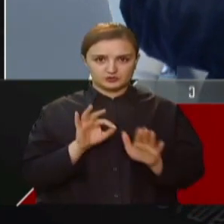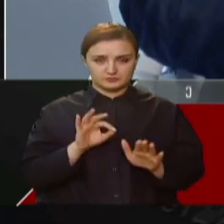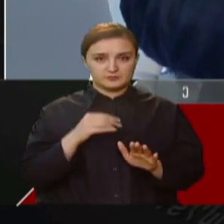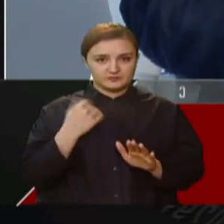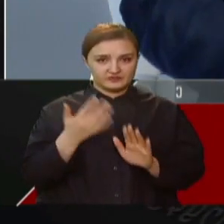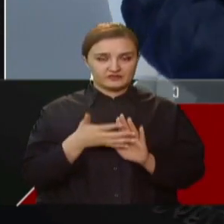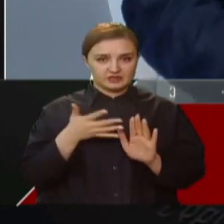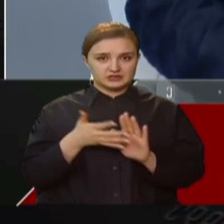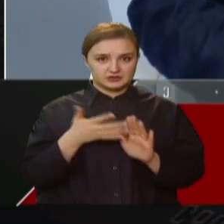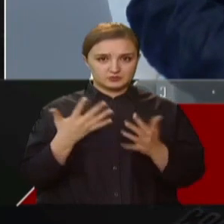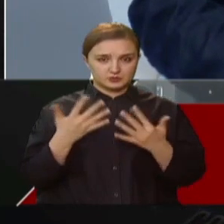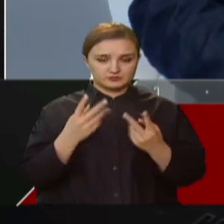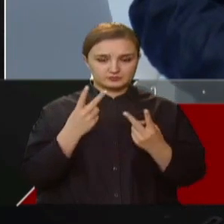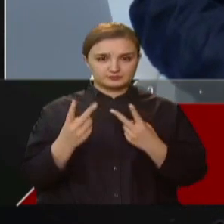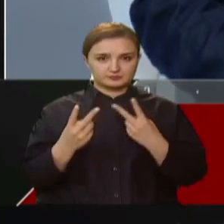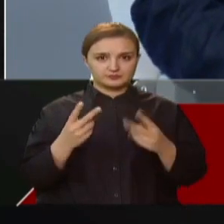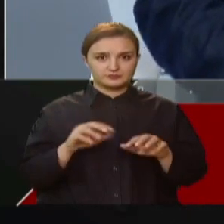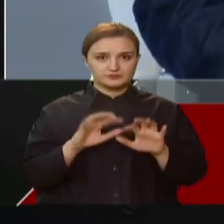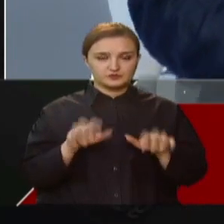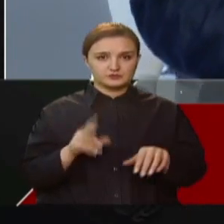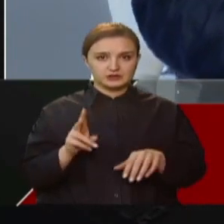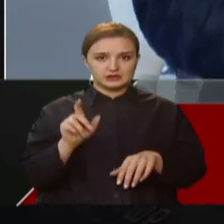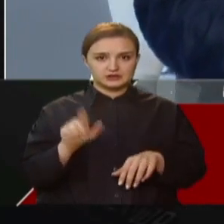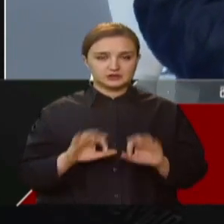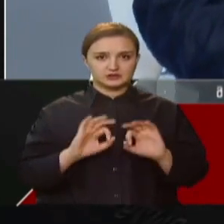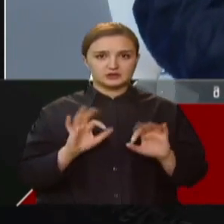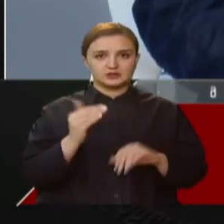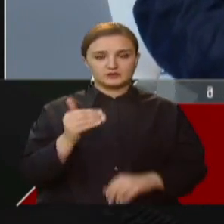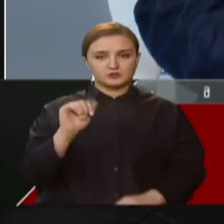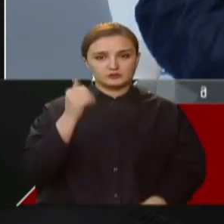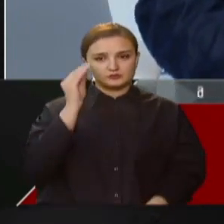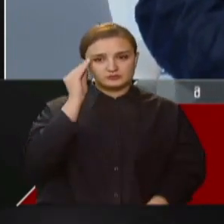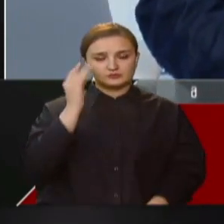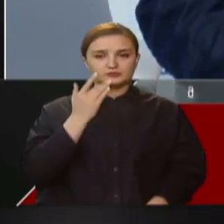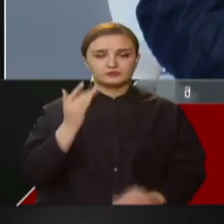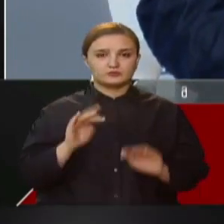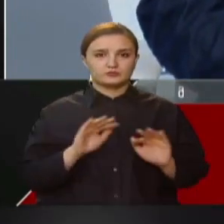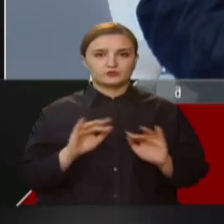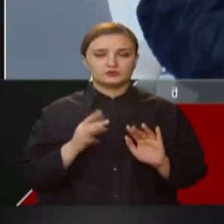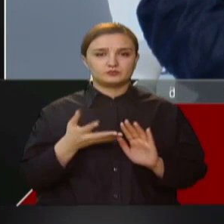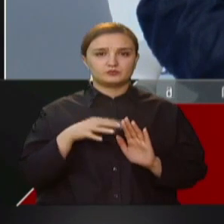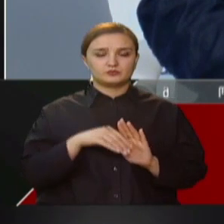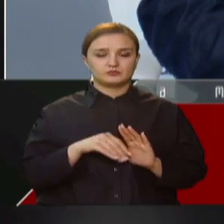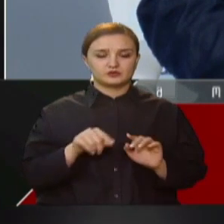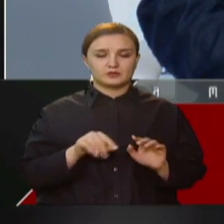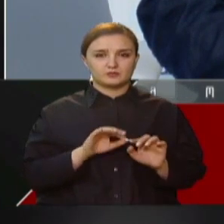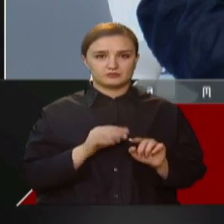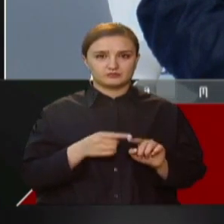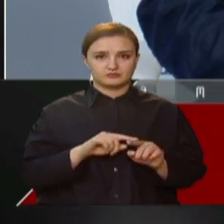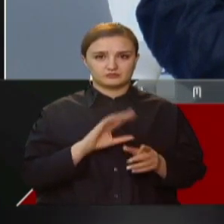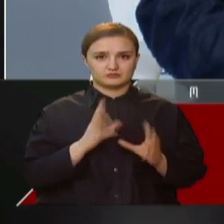ღია განცხადებები თავმჯდომარეობის კანდიდატებისგან. Თქვენ როგორ აფასებთ ერთიან ნაციონალურ მოძრაობაში მიმდინარე ამ